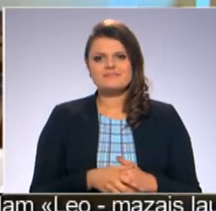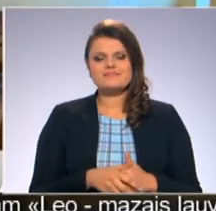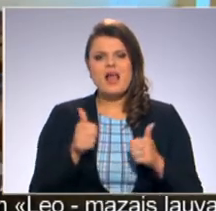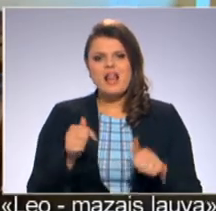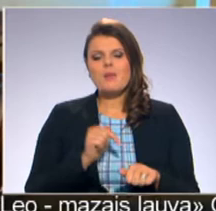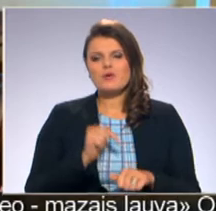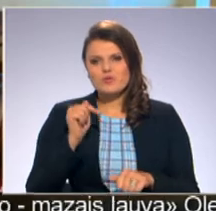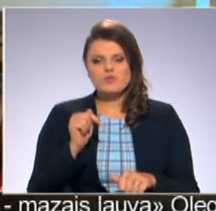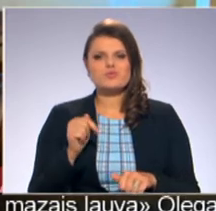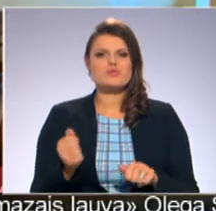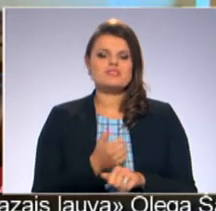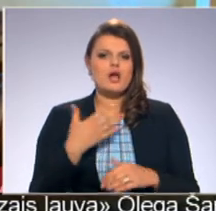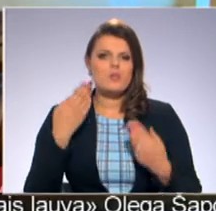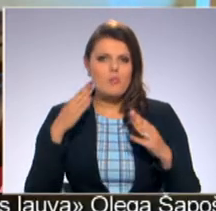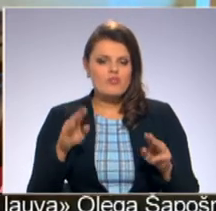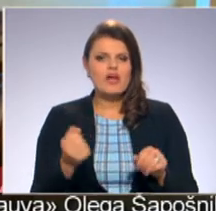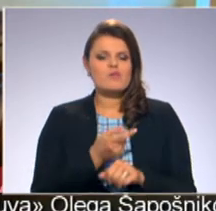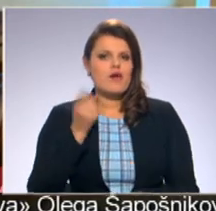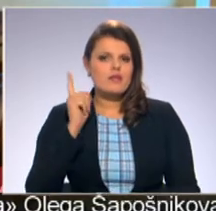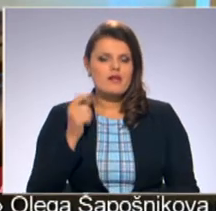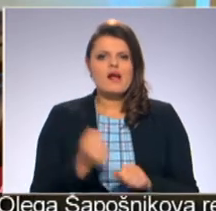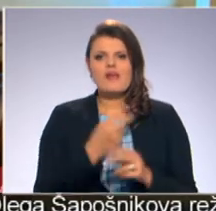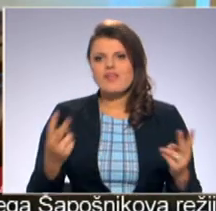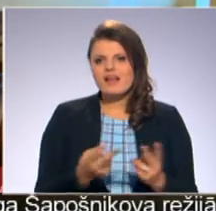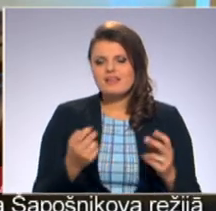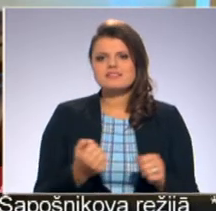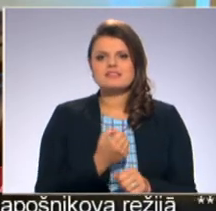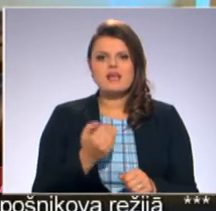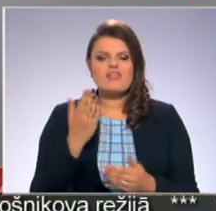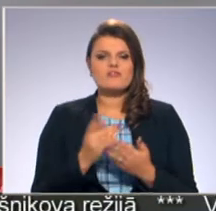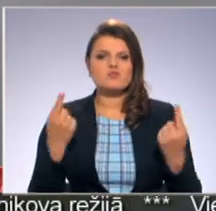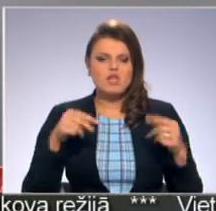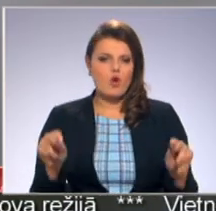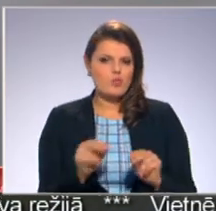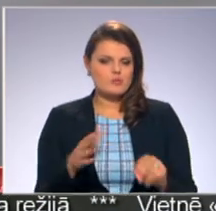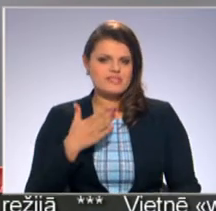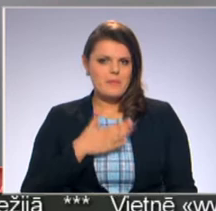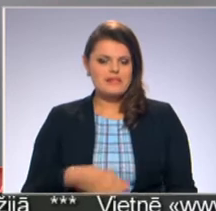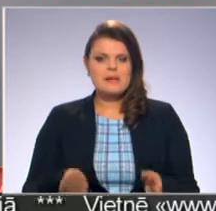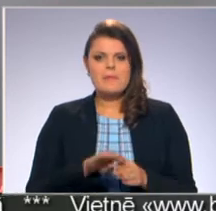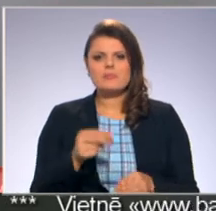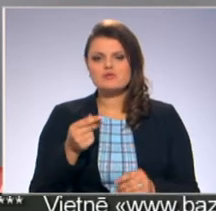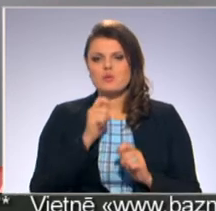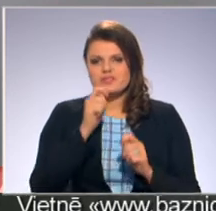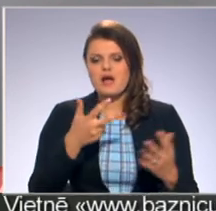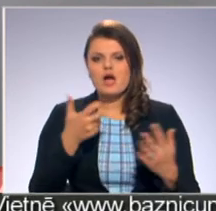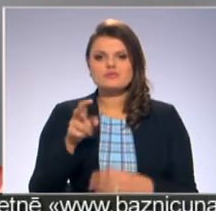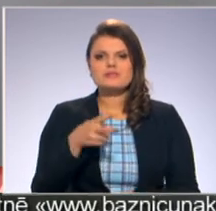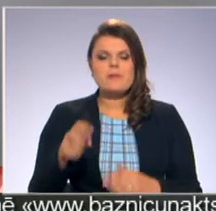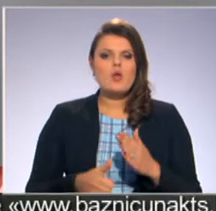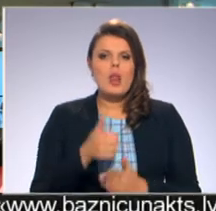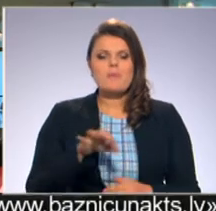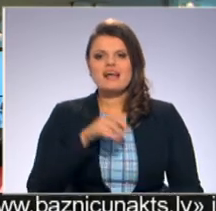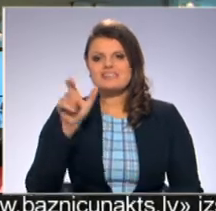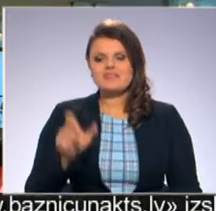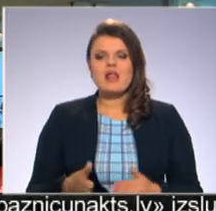Labi jūtos, spēlējot gan mūsdienu, gan baroka, gan klasisko, gan viduslaiku mūziku. Papildus naudas balvai 800 eiro apmērā labākais